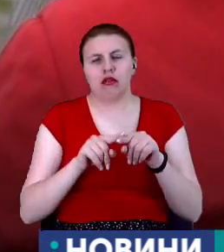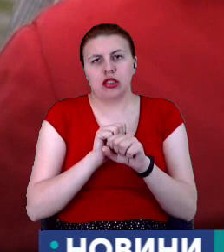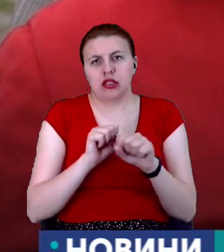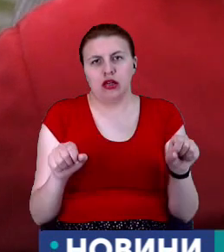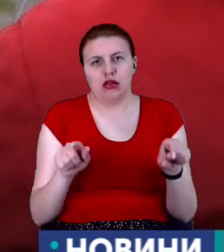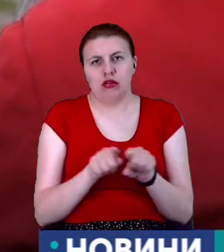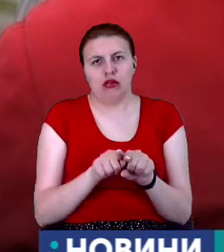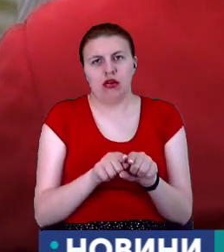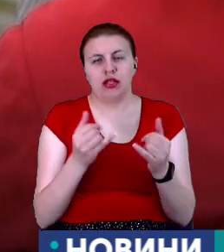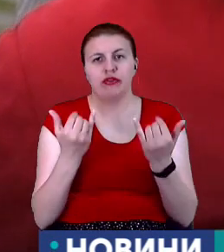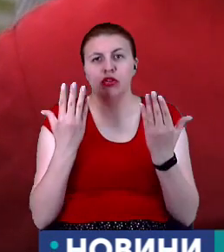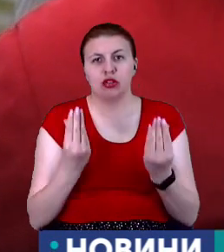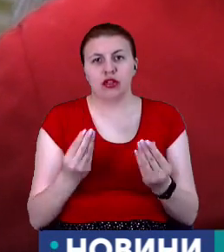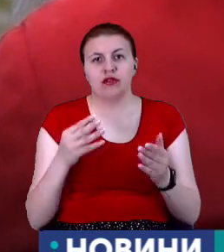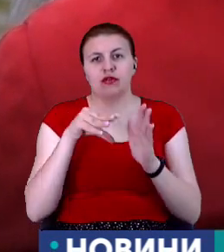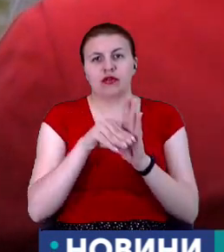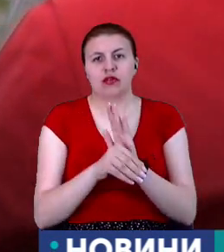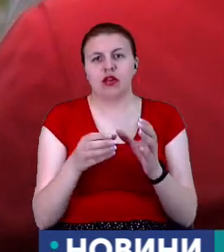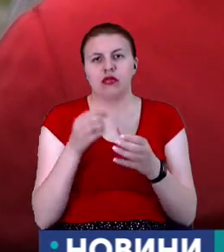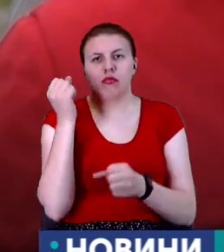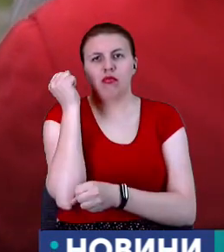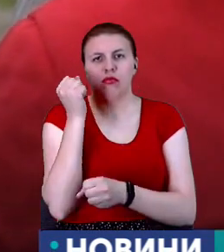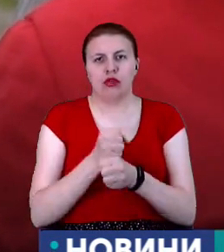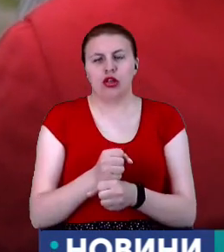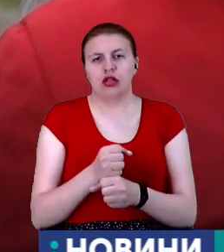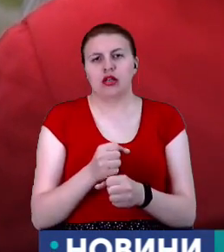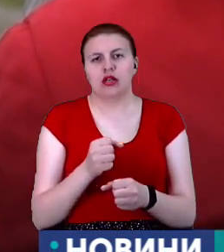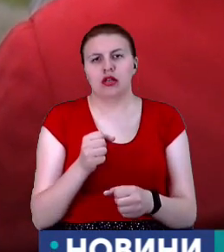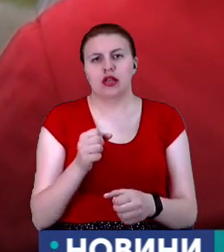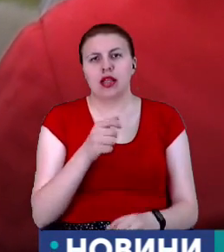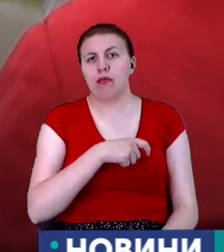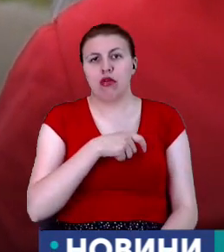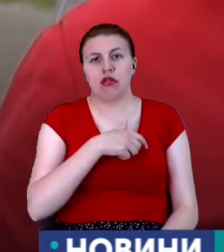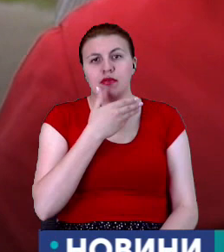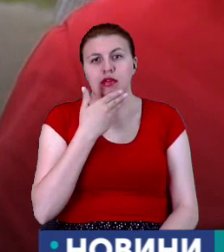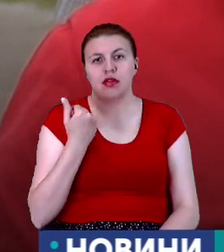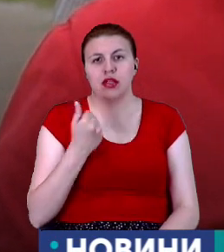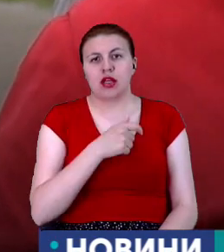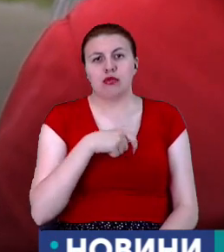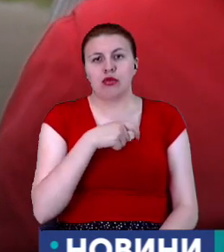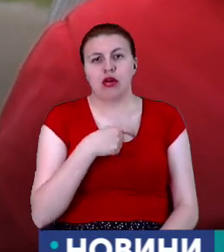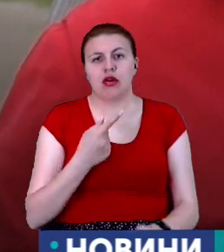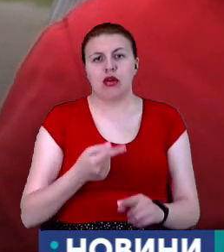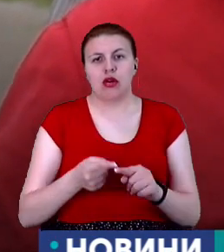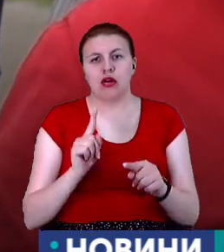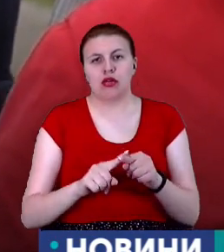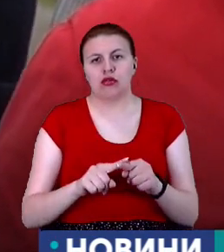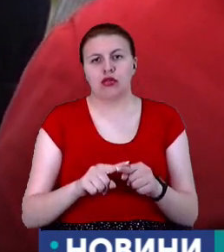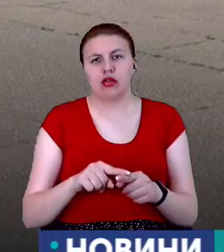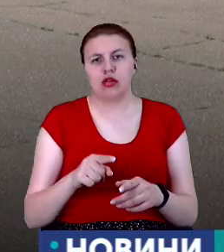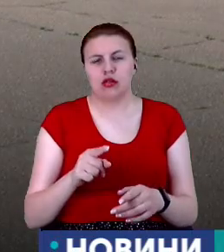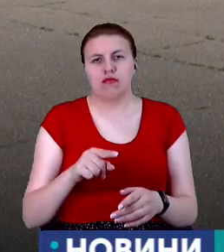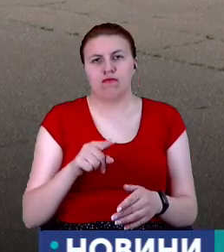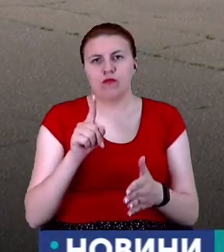день в составе рабочей группы, которую создали, депутатов нет. Депутатов, которые имеют чинні повноваження, их нету в этой рабочей